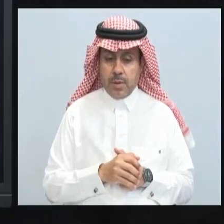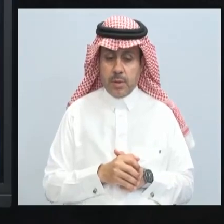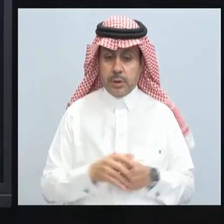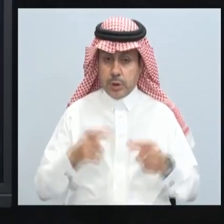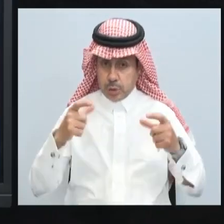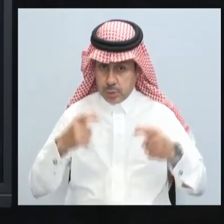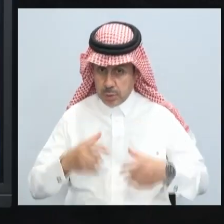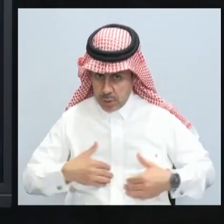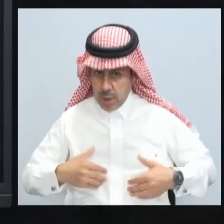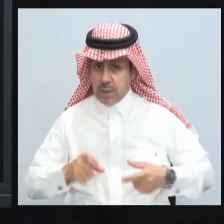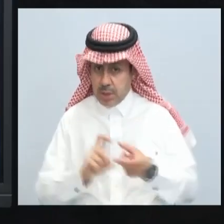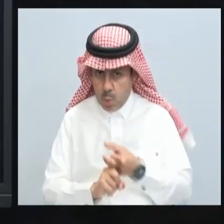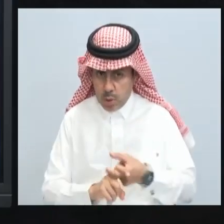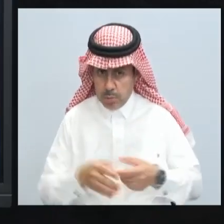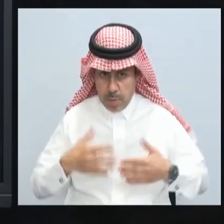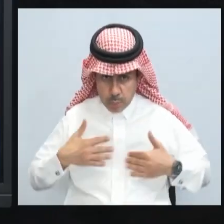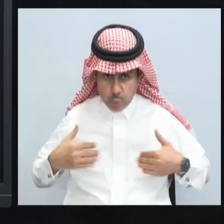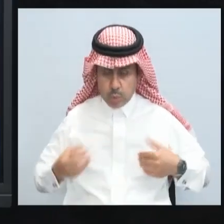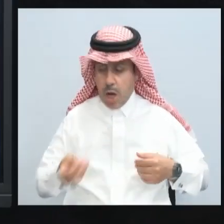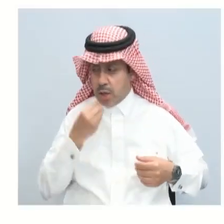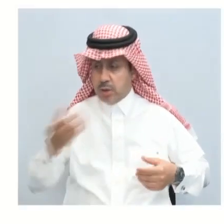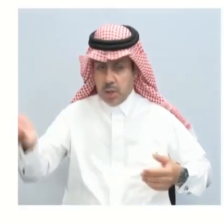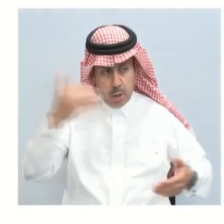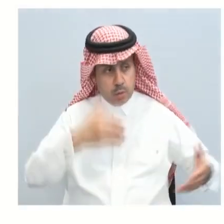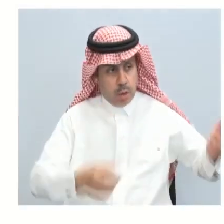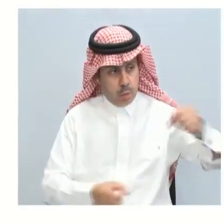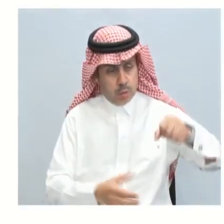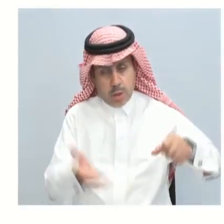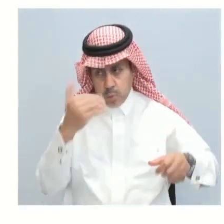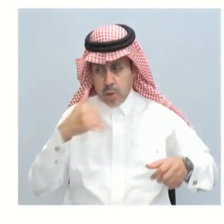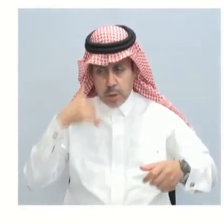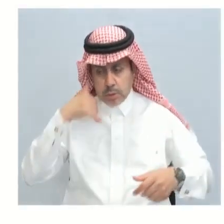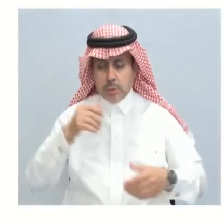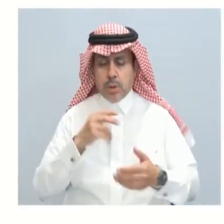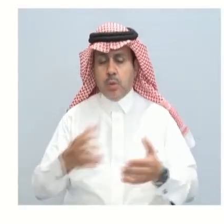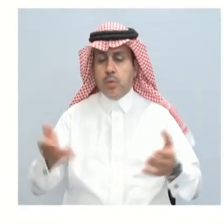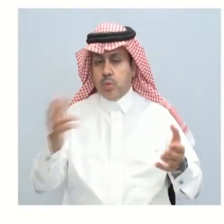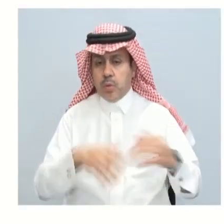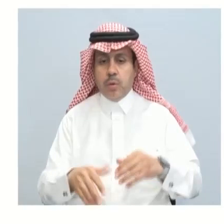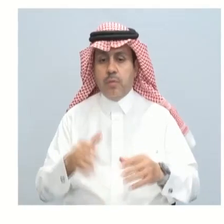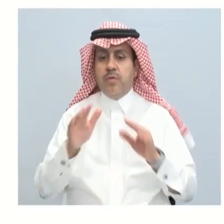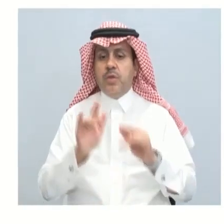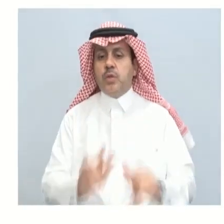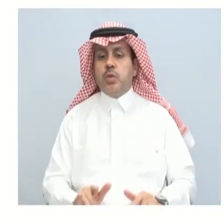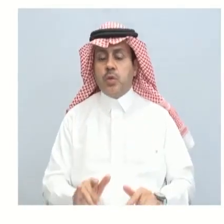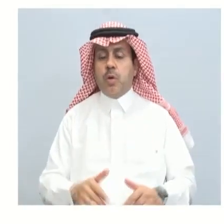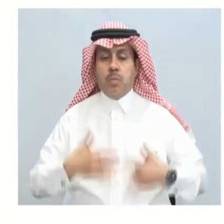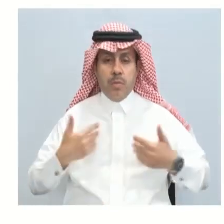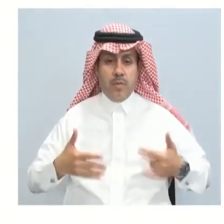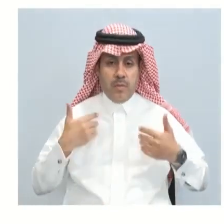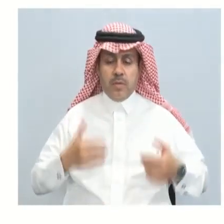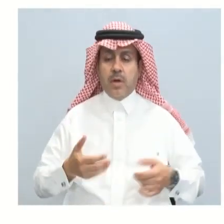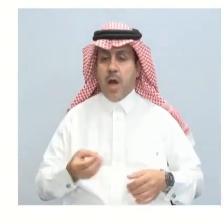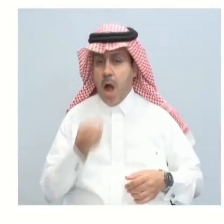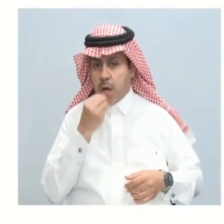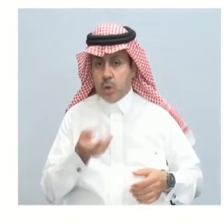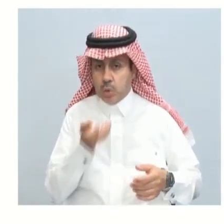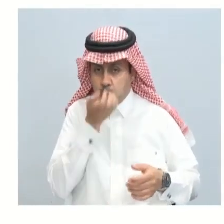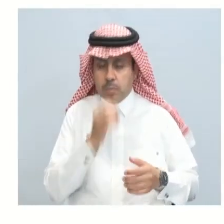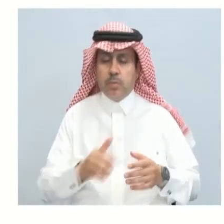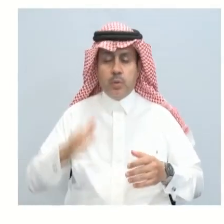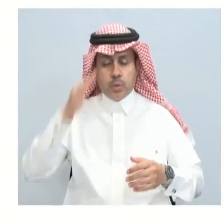في زواج او في او في النكاح هنا اقامه الوليمه للعرس مستحبه يستحب اقامه